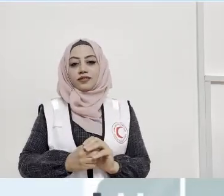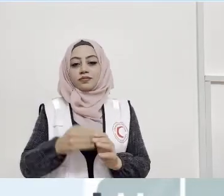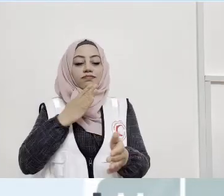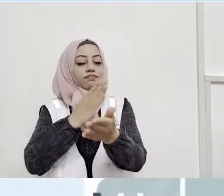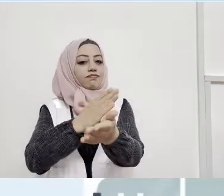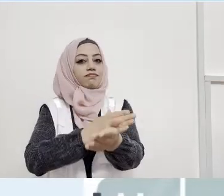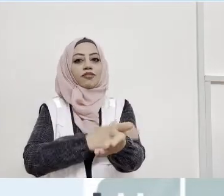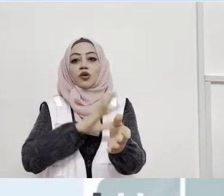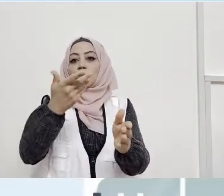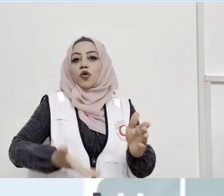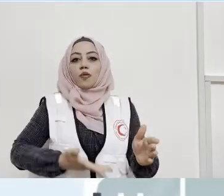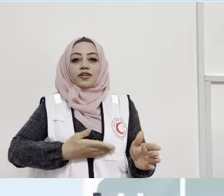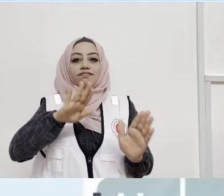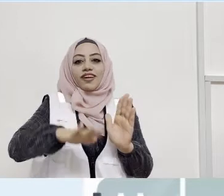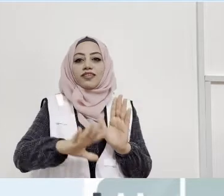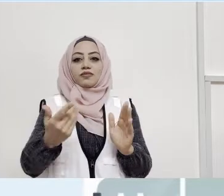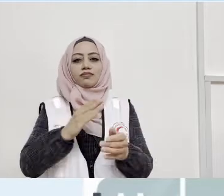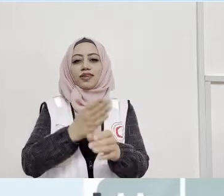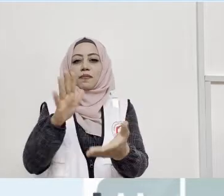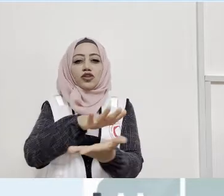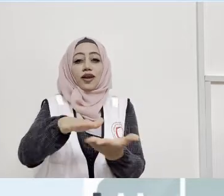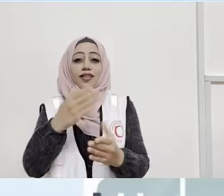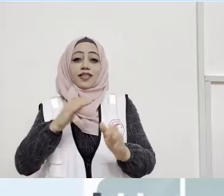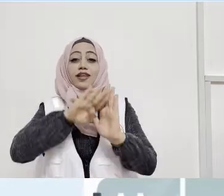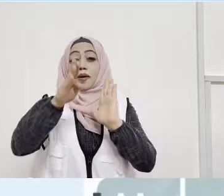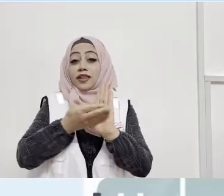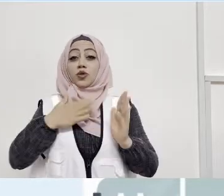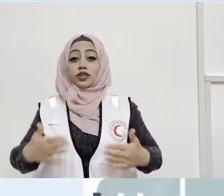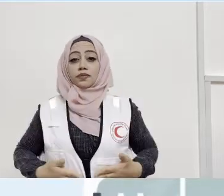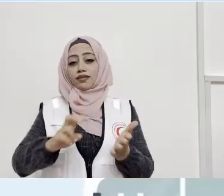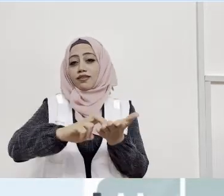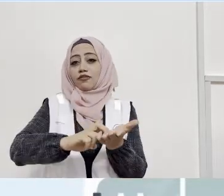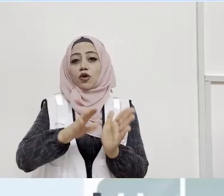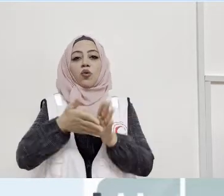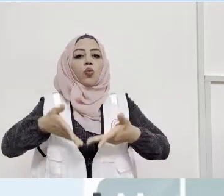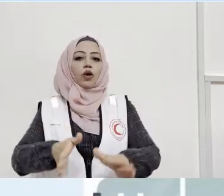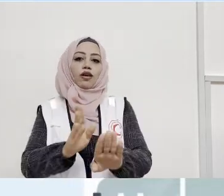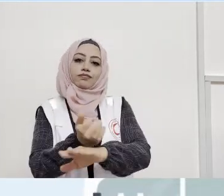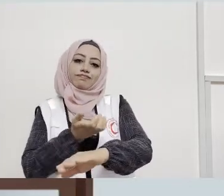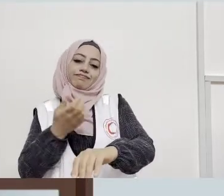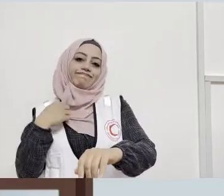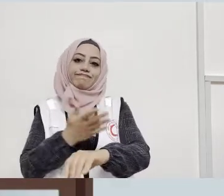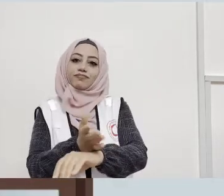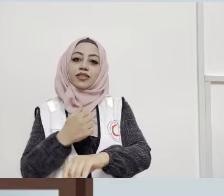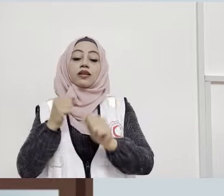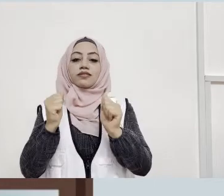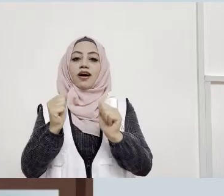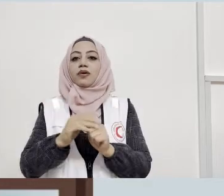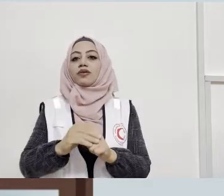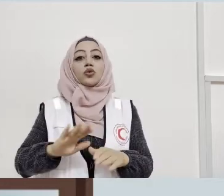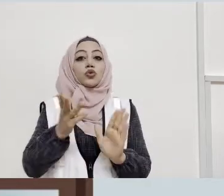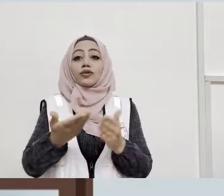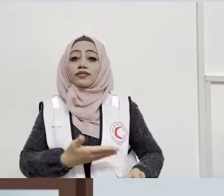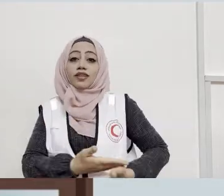وعانيت بسبب صغر سني من مضاعفات الحمل، ولأنه جسمي ضعيف كانت ولادتي مبكرة وصعبة، والطفل